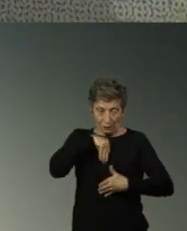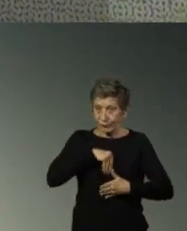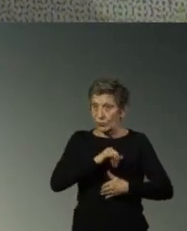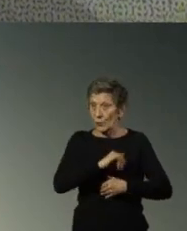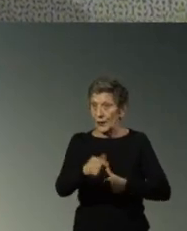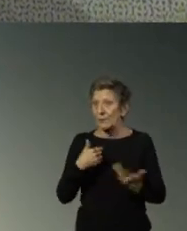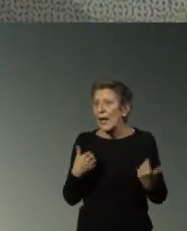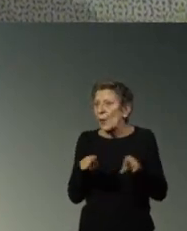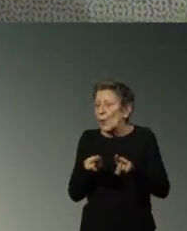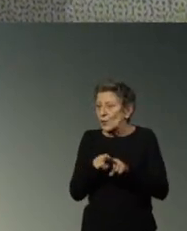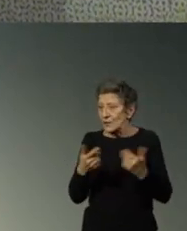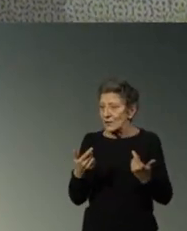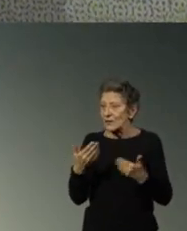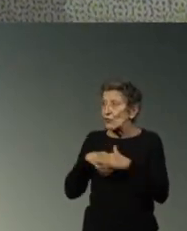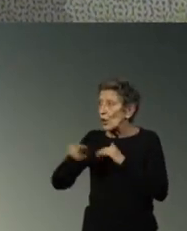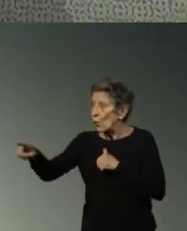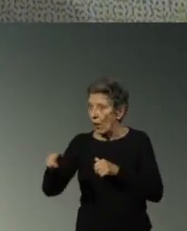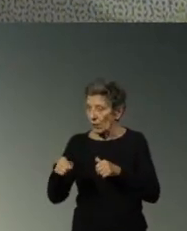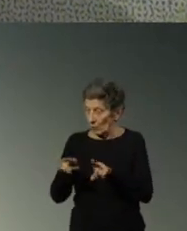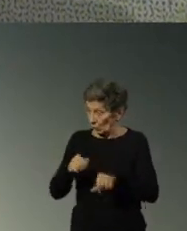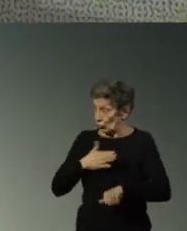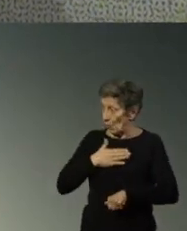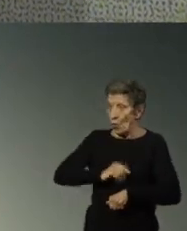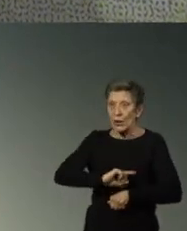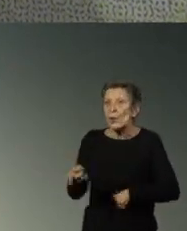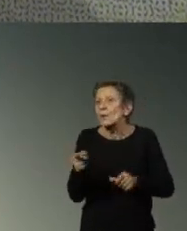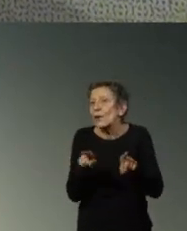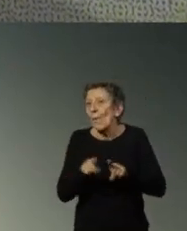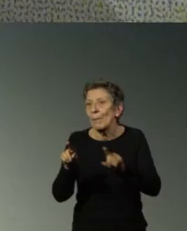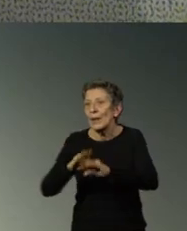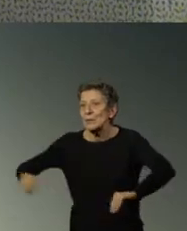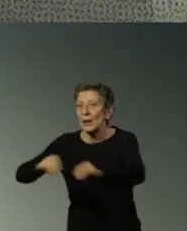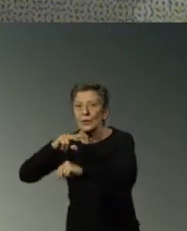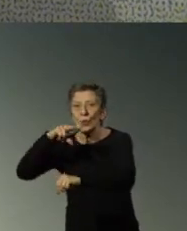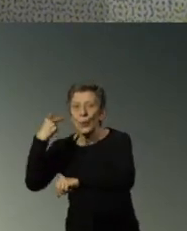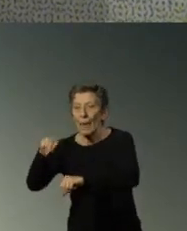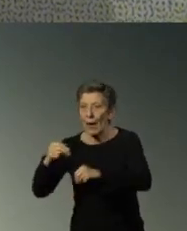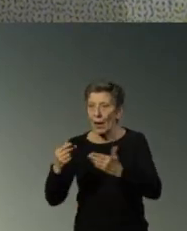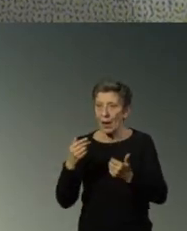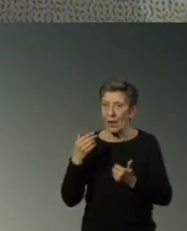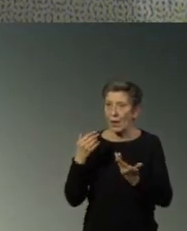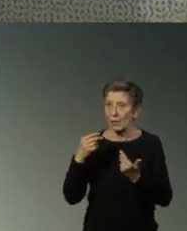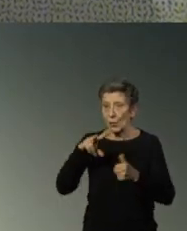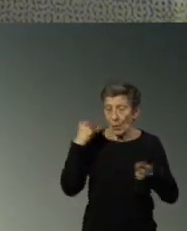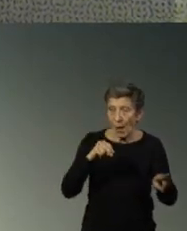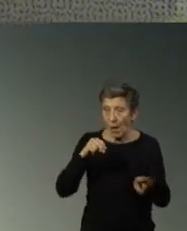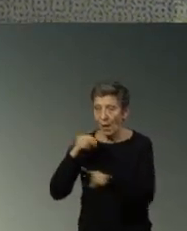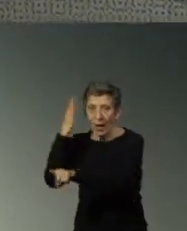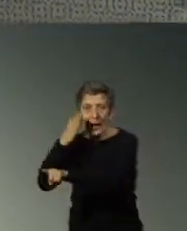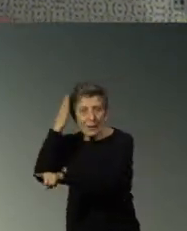si les espaces entre l'espace humain et l'espace animal ne pouvaient